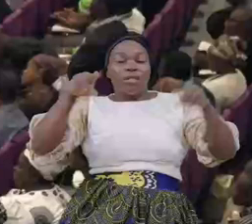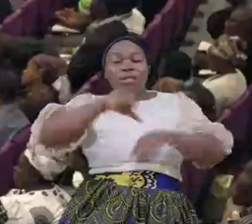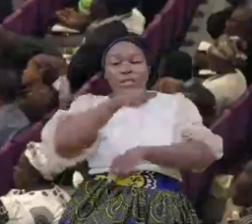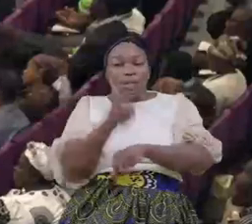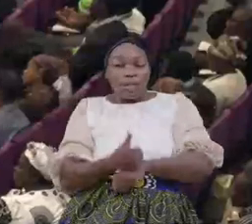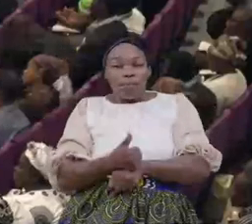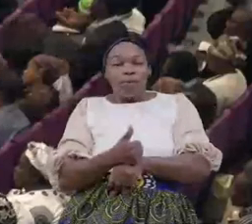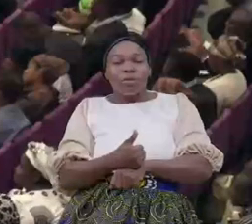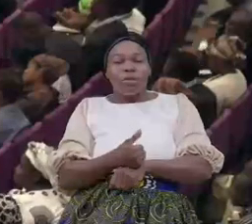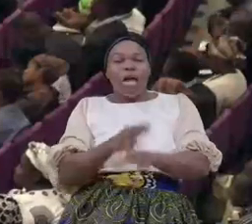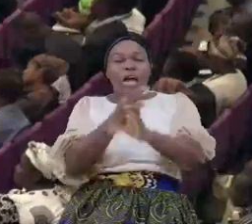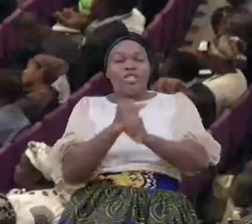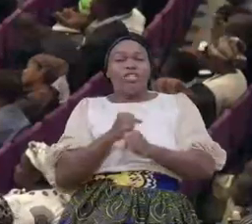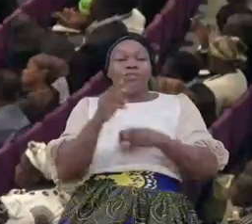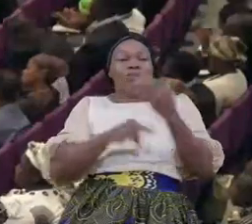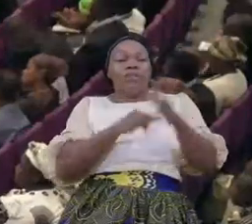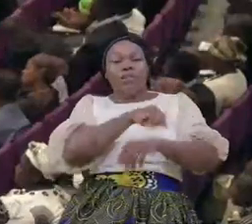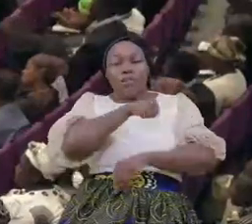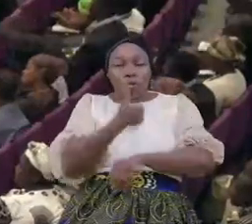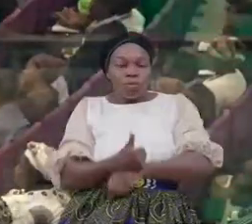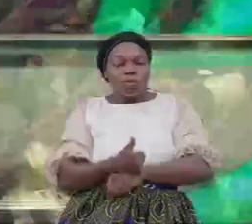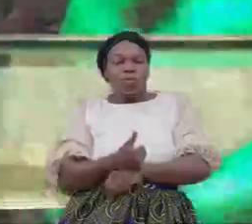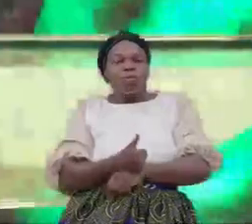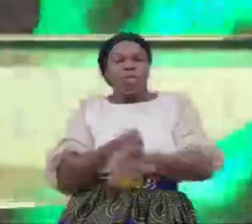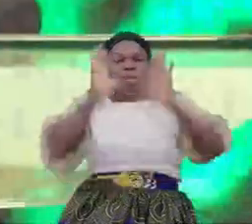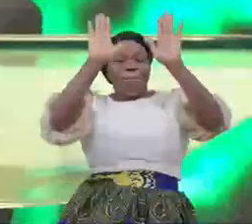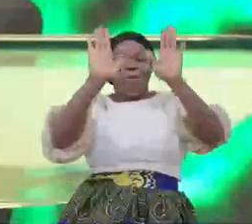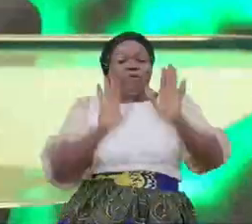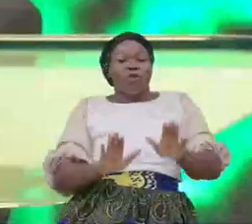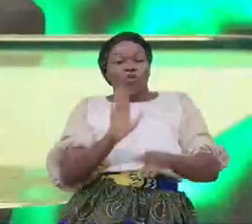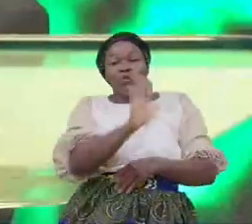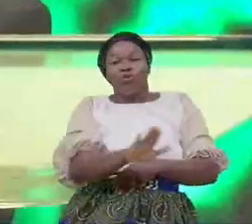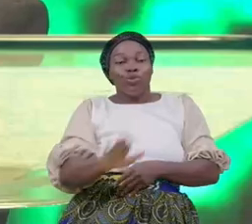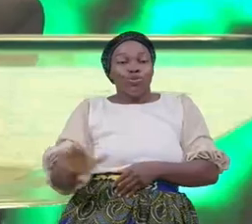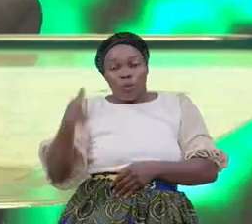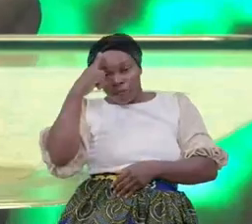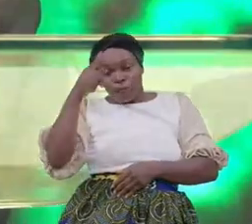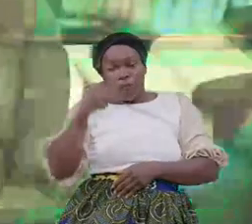réglé. Des réalisations sont réglées. Des